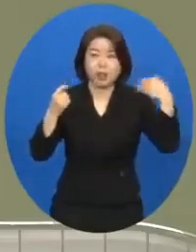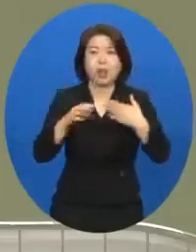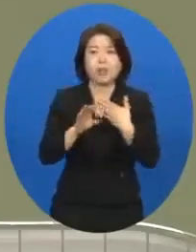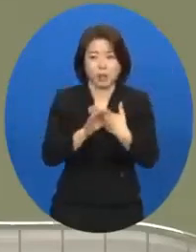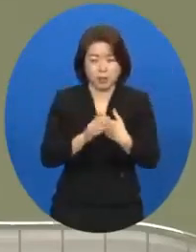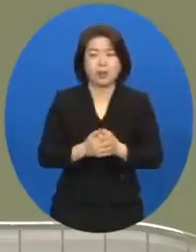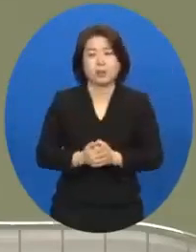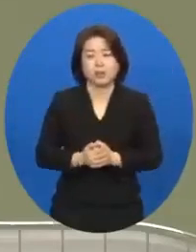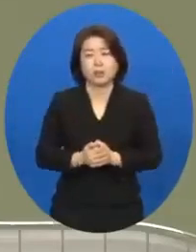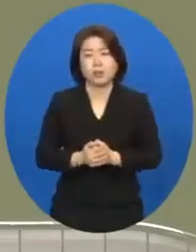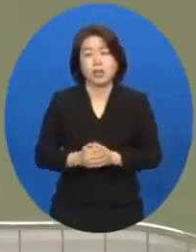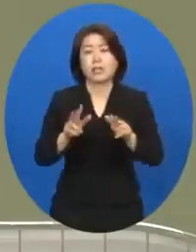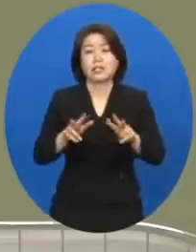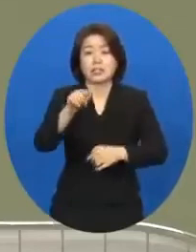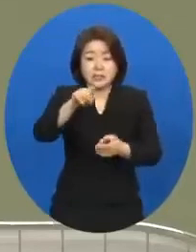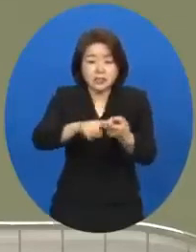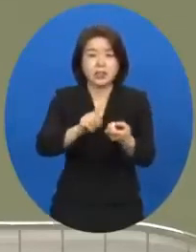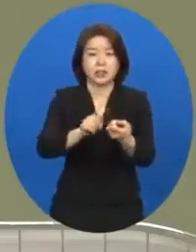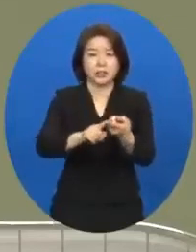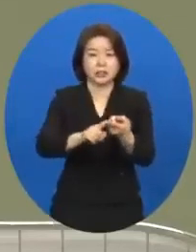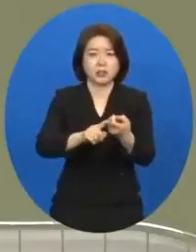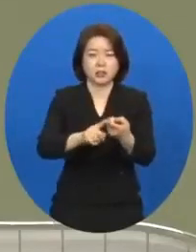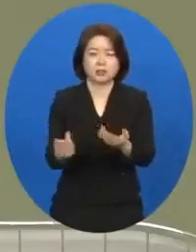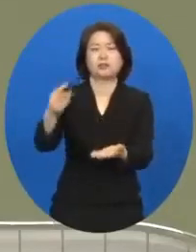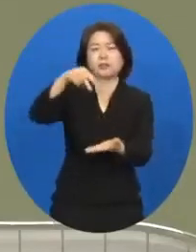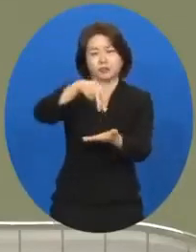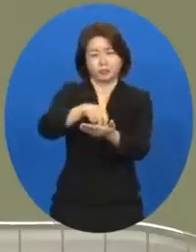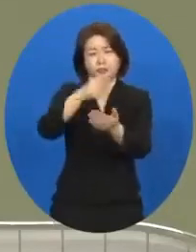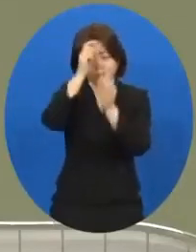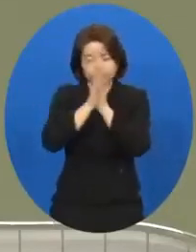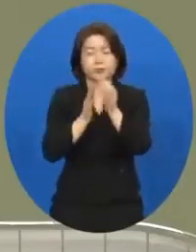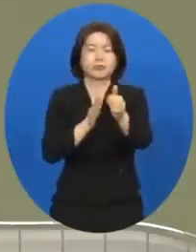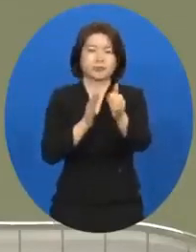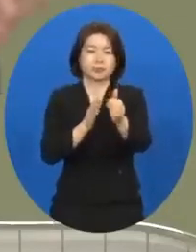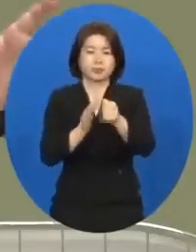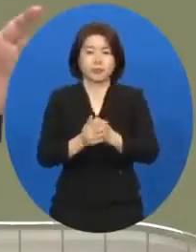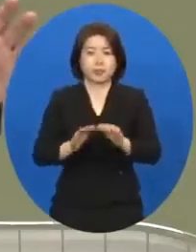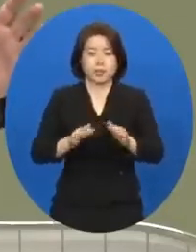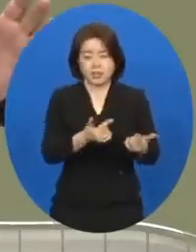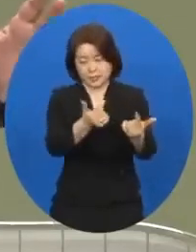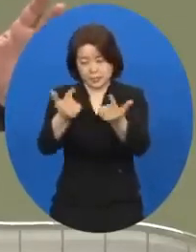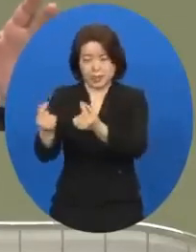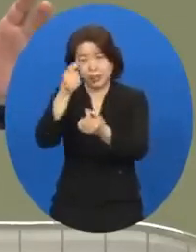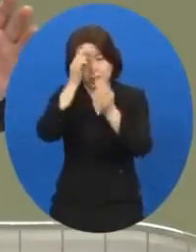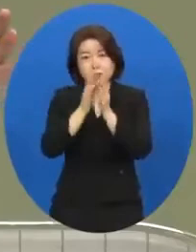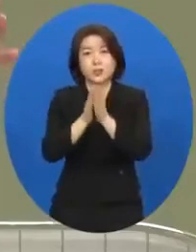있다면 지금 있는 그 자리에서 일어나서 기도하시기 바랍니다. 이제 우리 다 같이